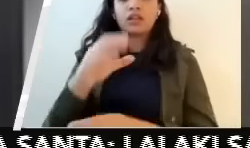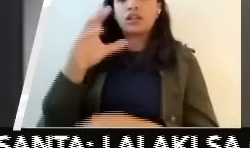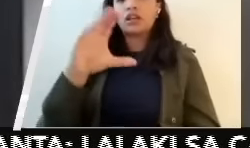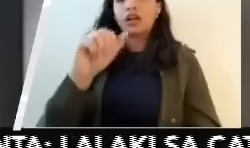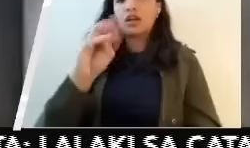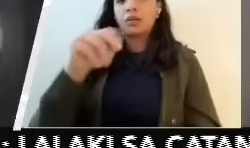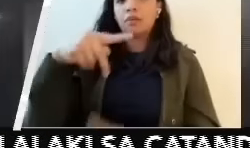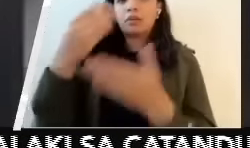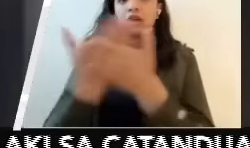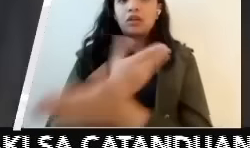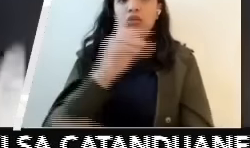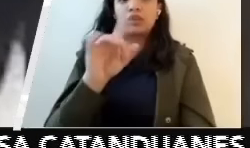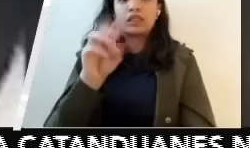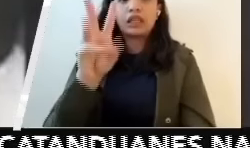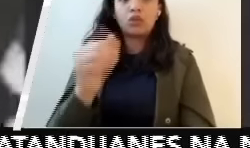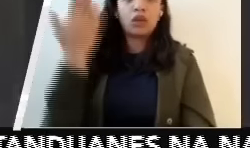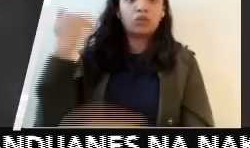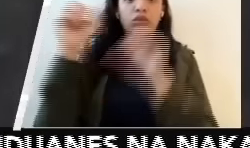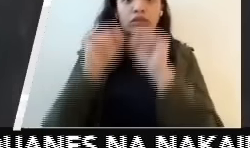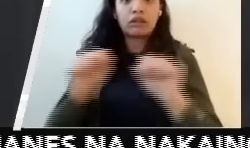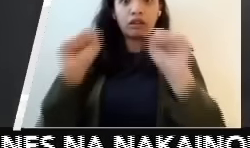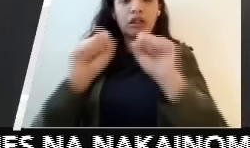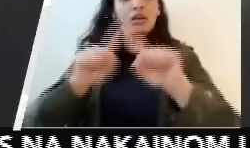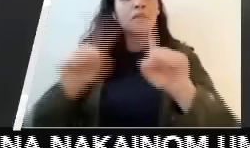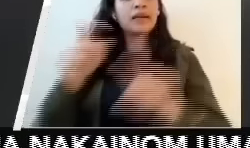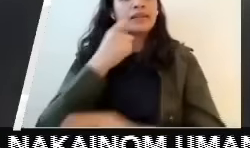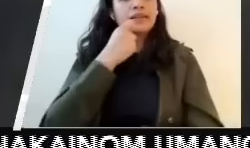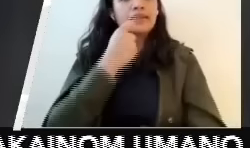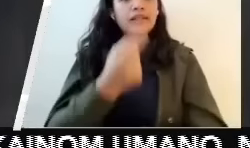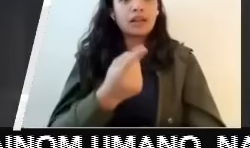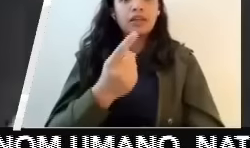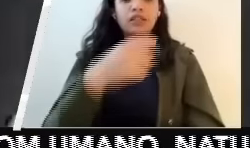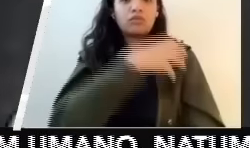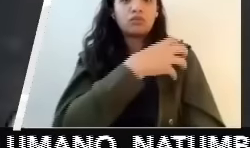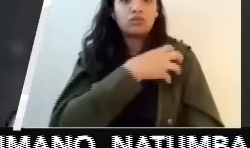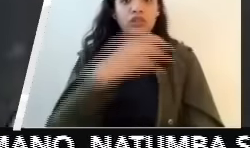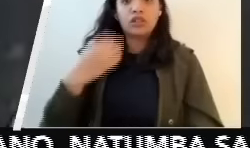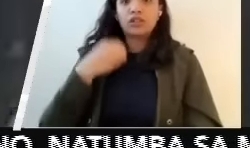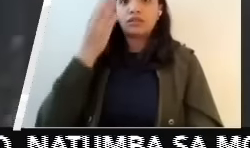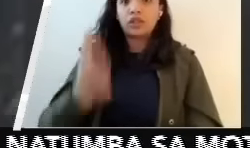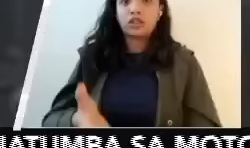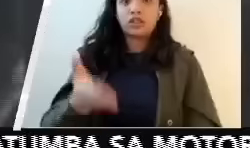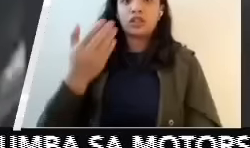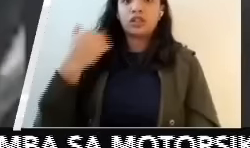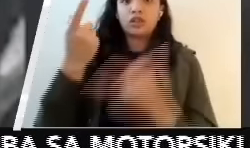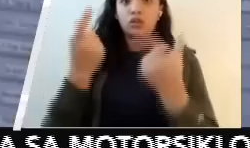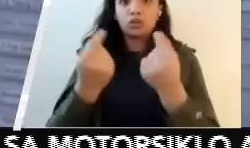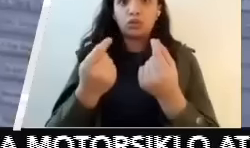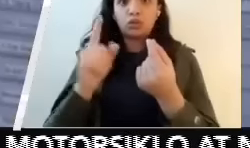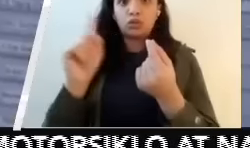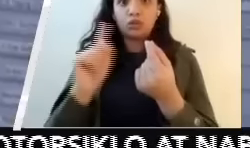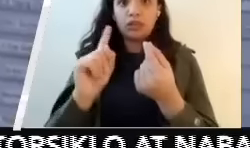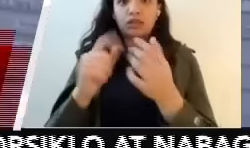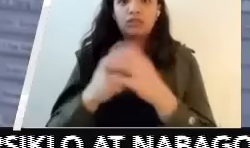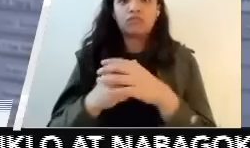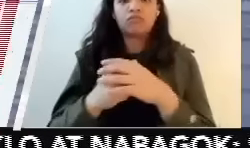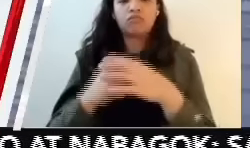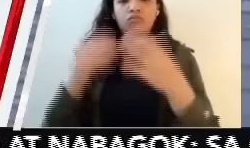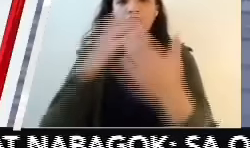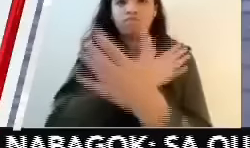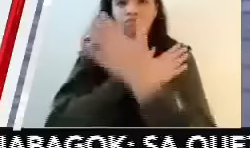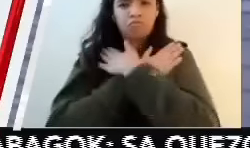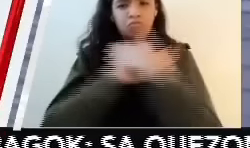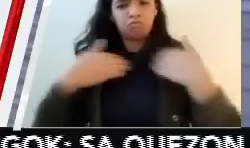Pero ayon sa isang BJMP jail officer, noong isinailalim sa strip search o kinapkapan ng babae. Doon ko po naramdaman,